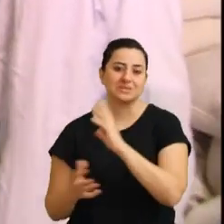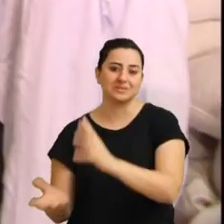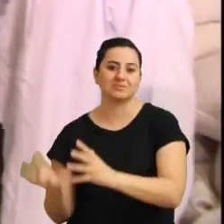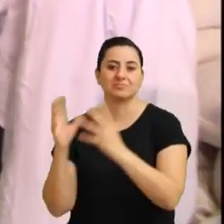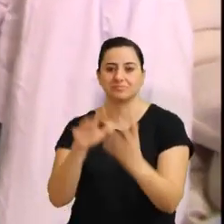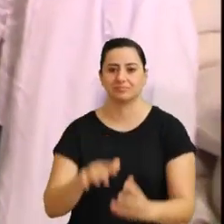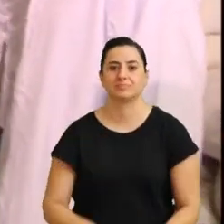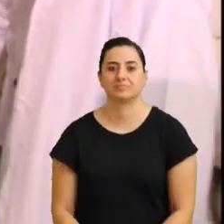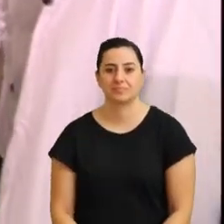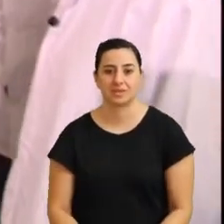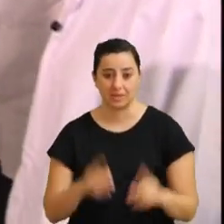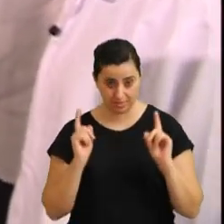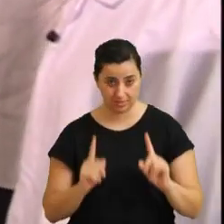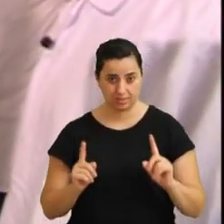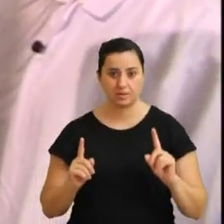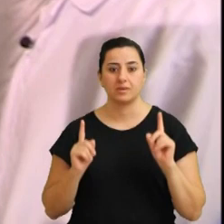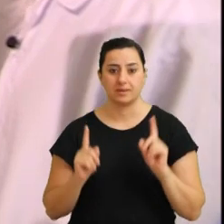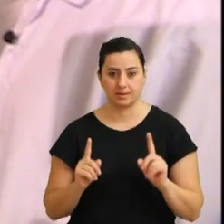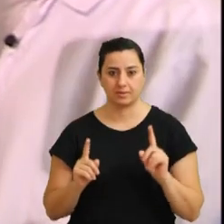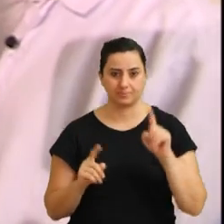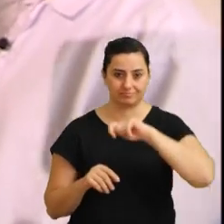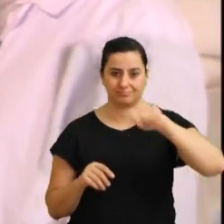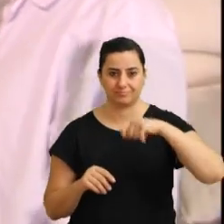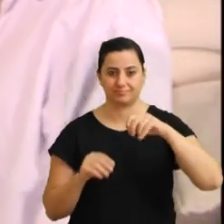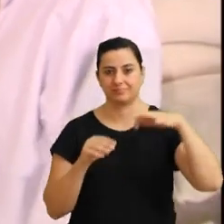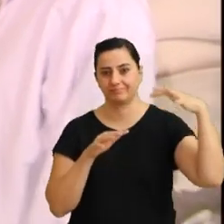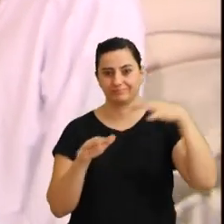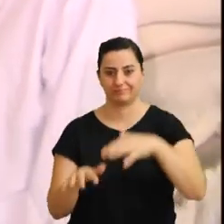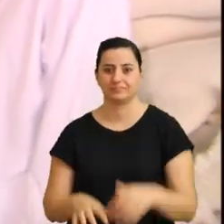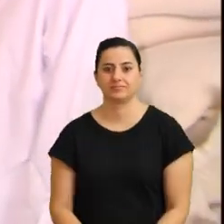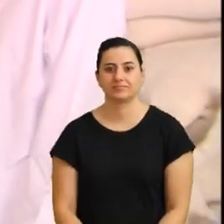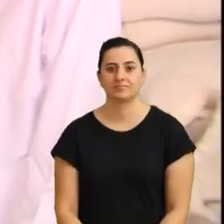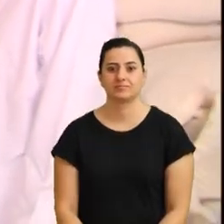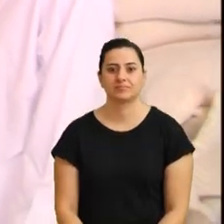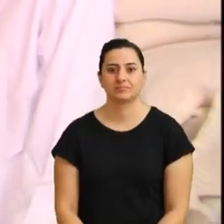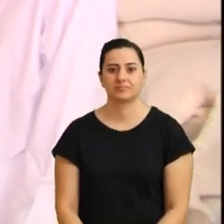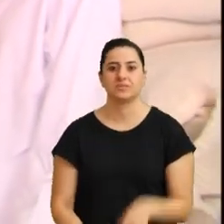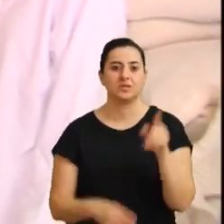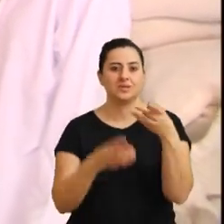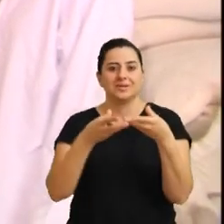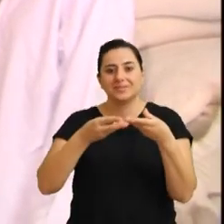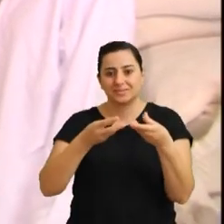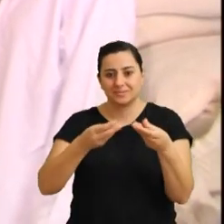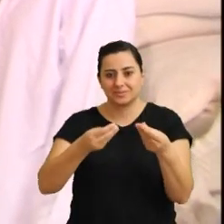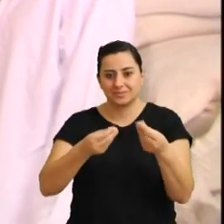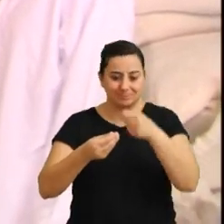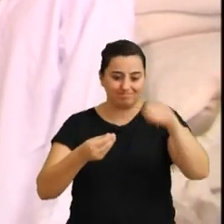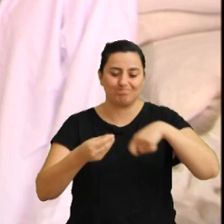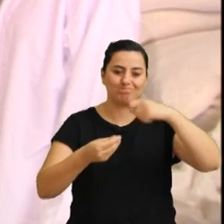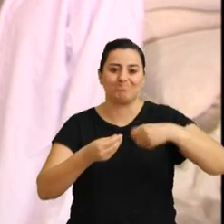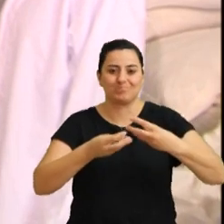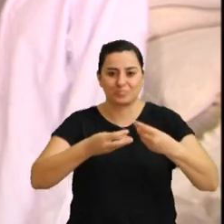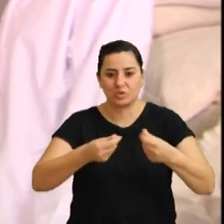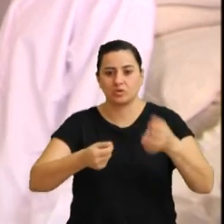çalıştırmaya başlıyoruz. Tamam. İlk aşamamız bu. Ham maddemizi elde ediyoruz. Evet, ham maddemizi şu anda değirmende öğüterek, o öğüttükten